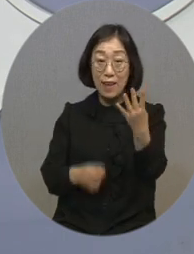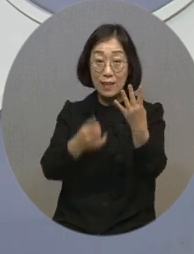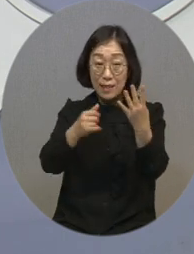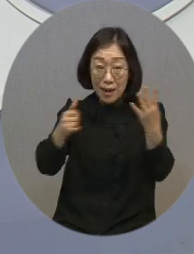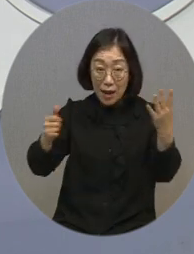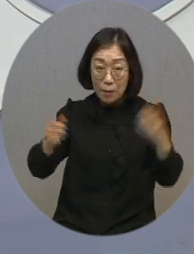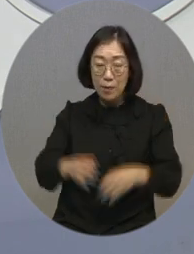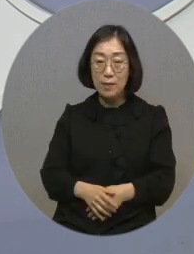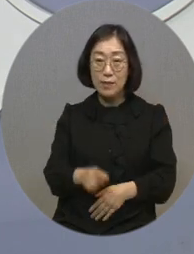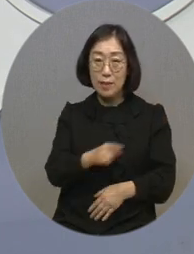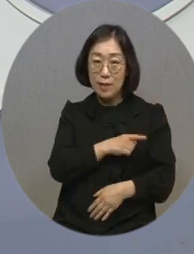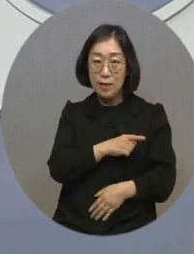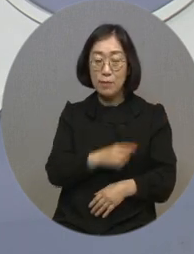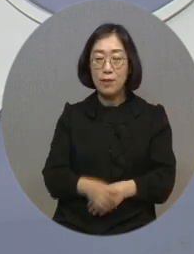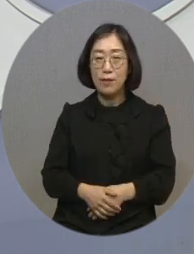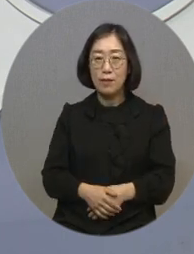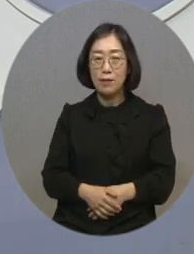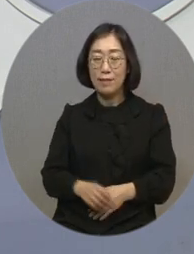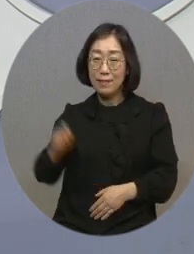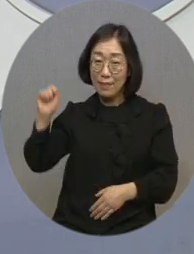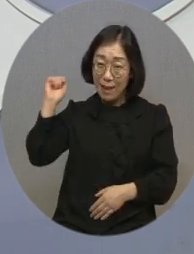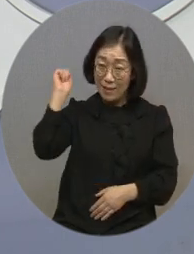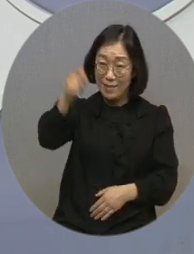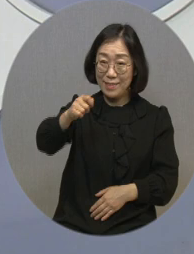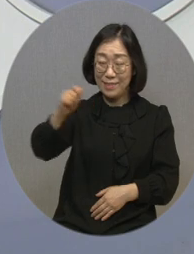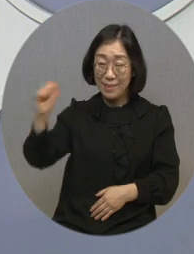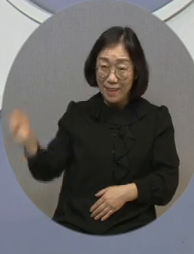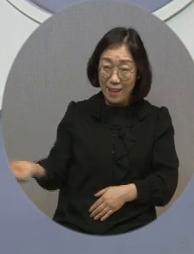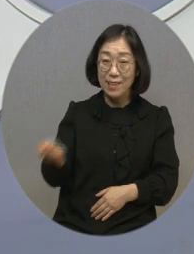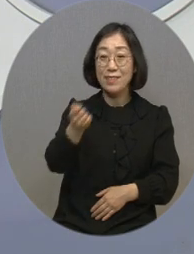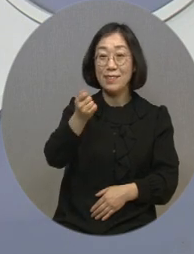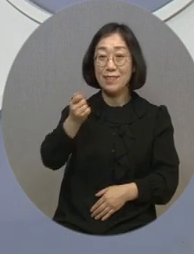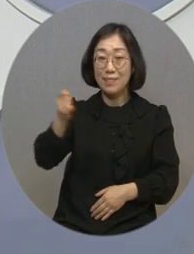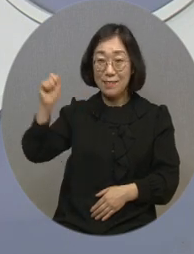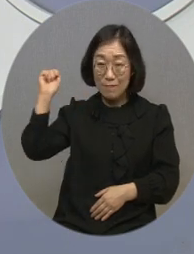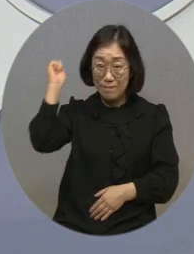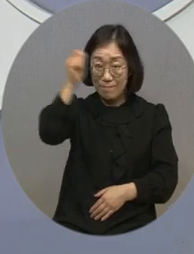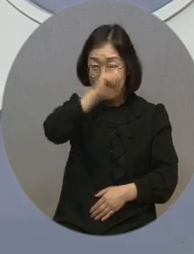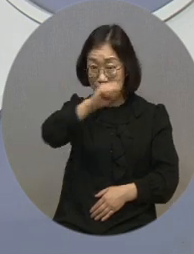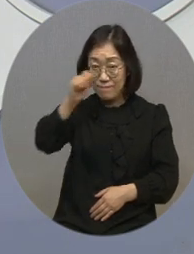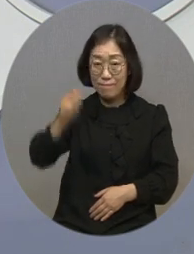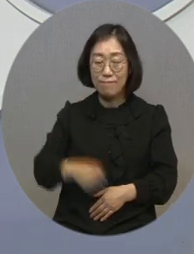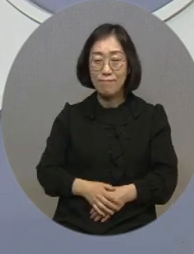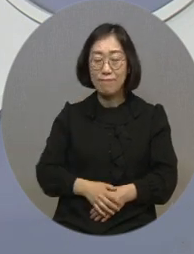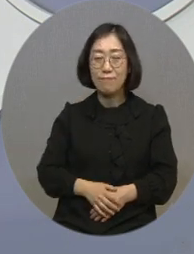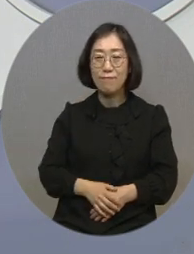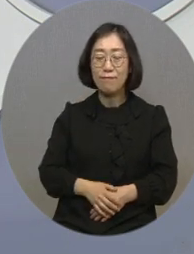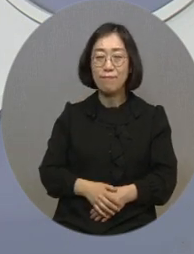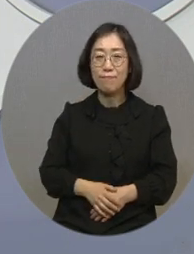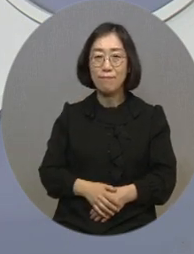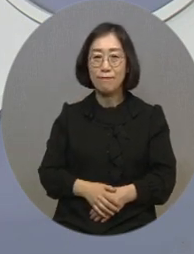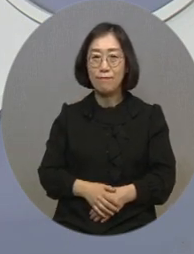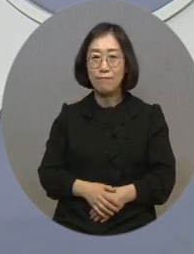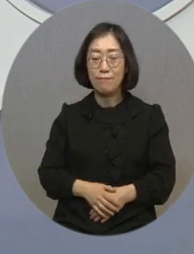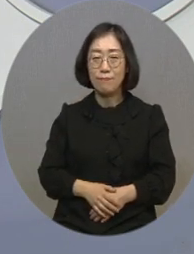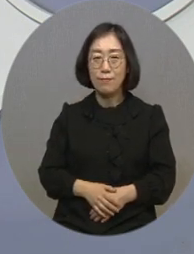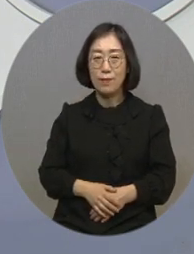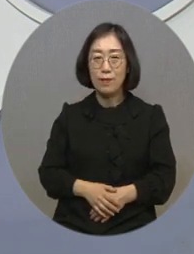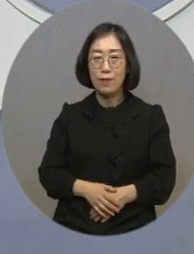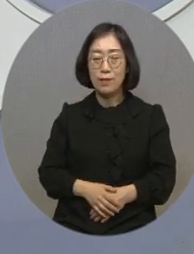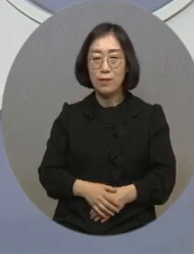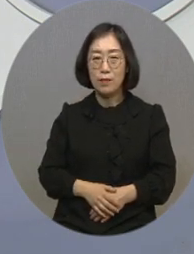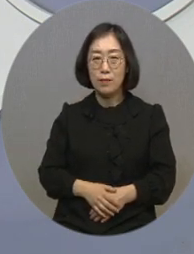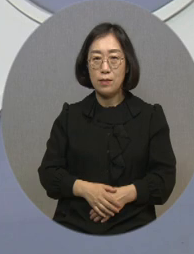때 가장 재밌는 거는 테니스가 아닌가. 그래서 이제 저는 테니스하고 자전거 타는 거를 좀 취미로